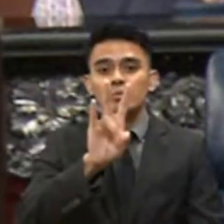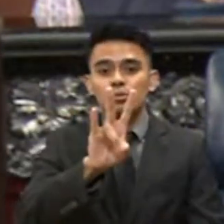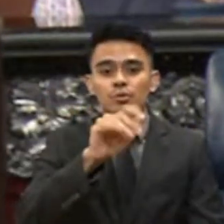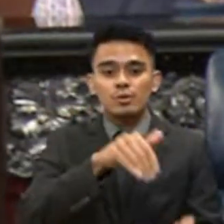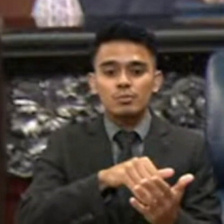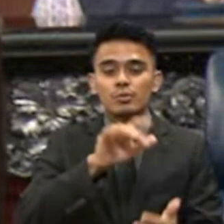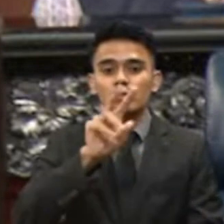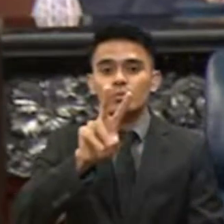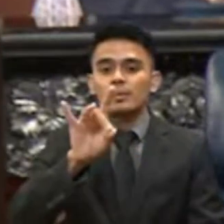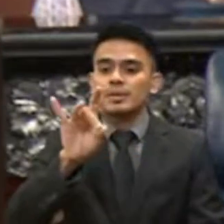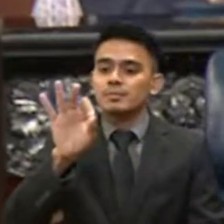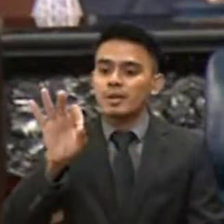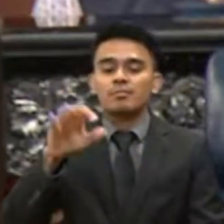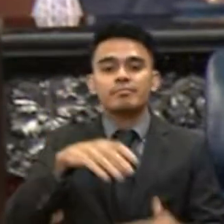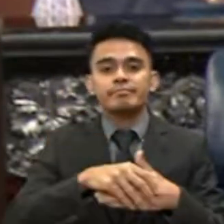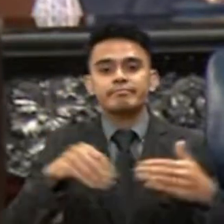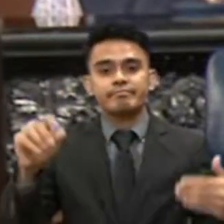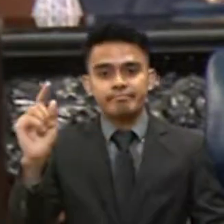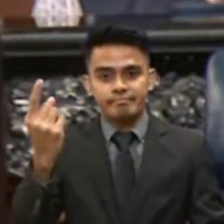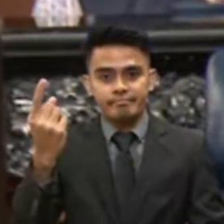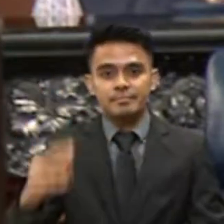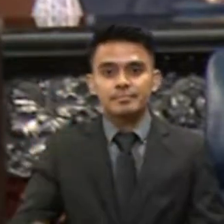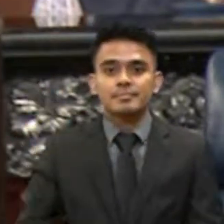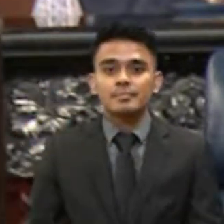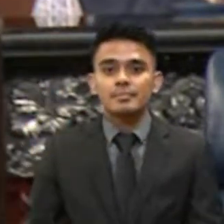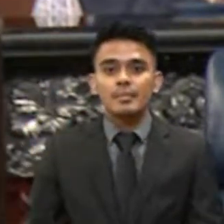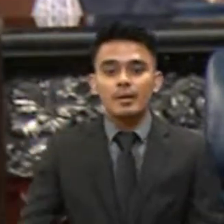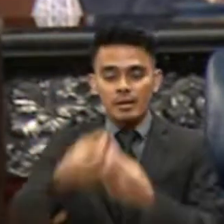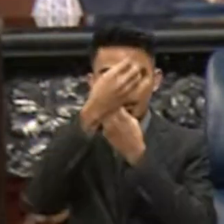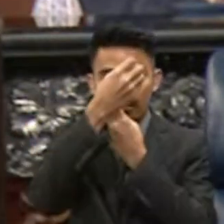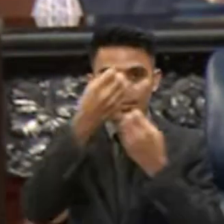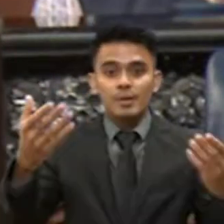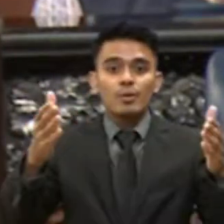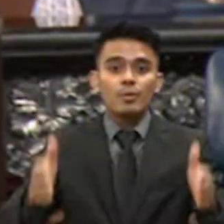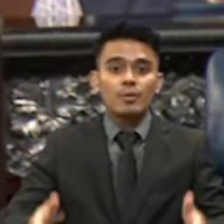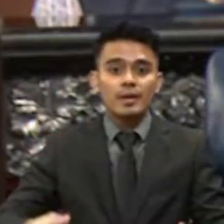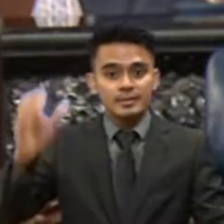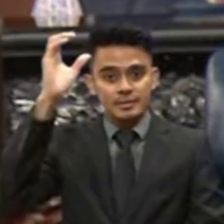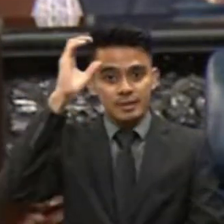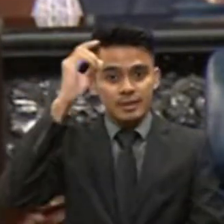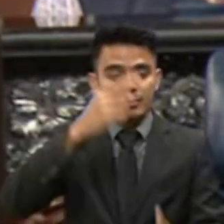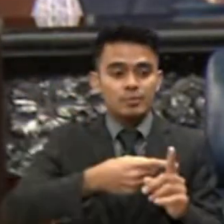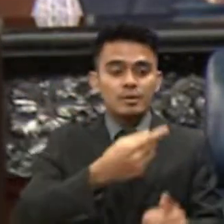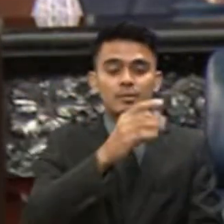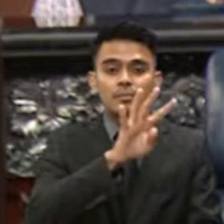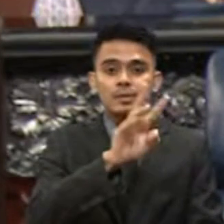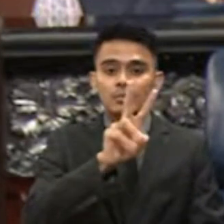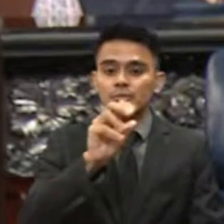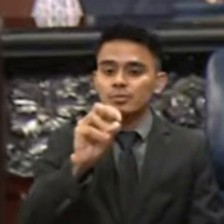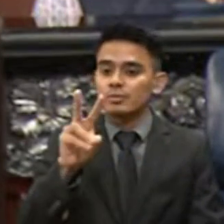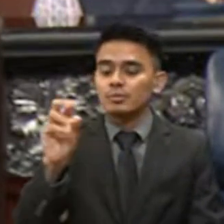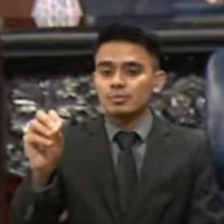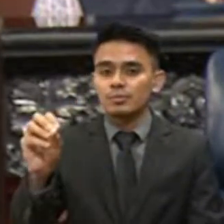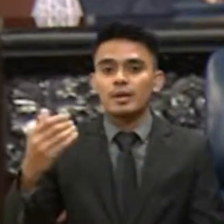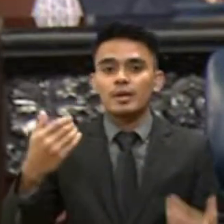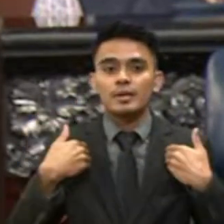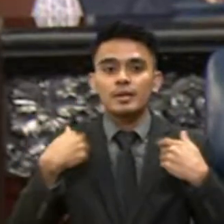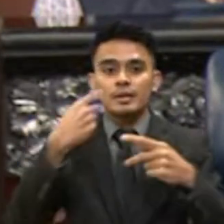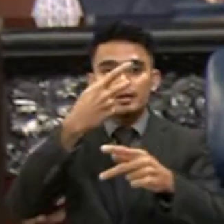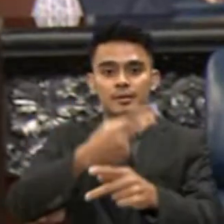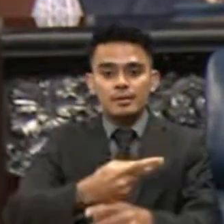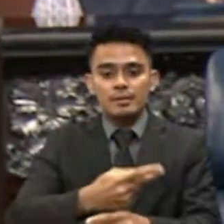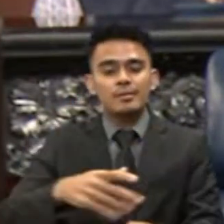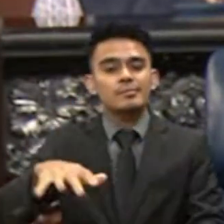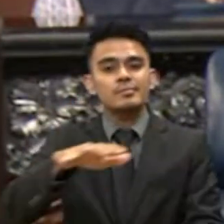7.289 ringgit cuma berita baik untuk kaum Cina April 2020 simpanan